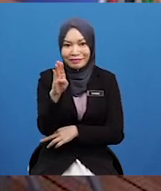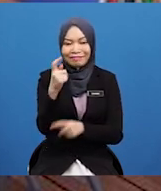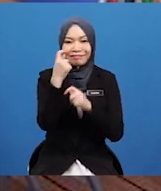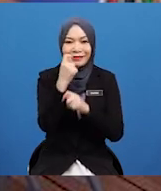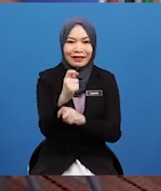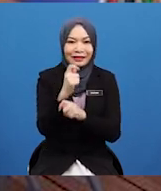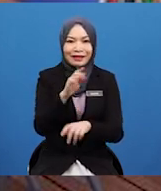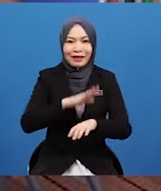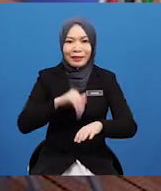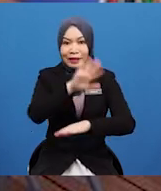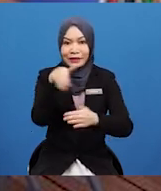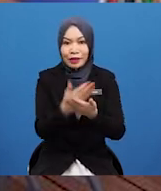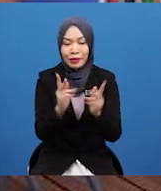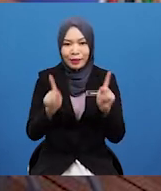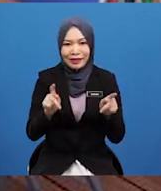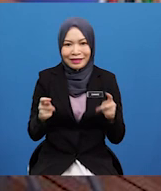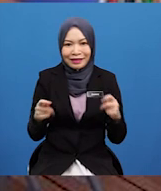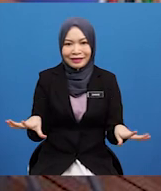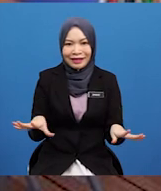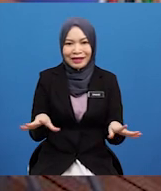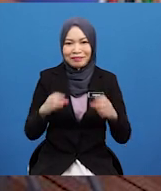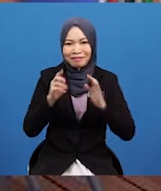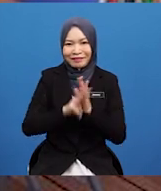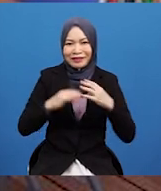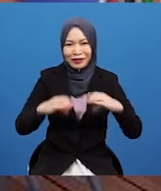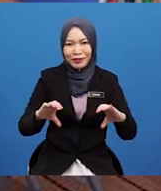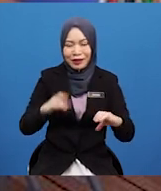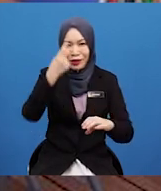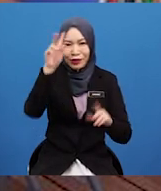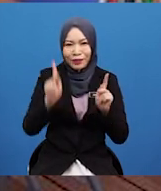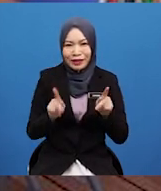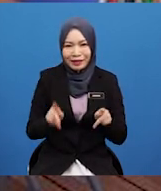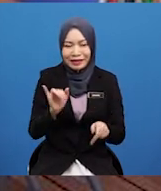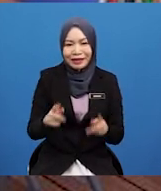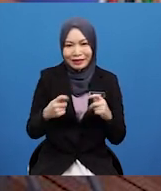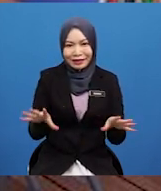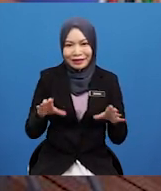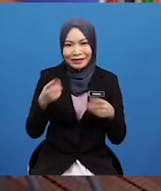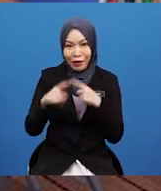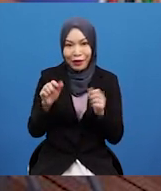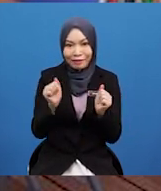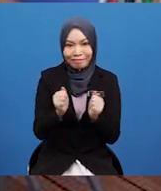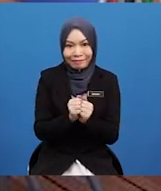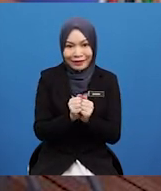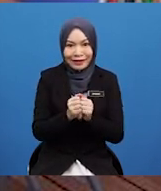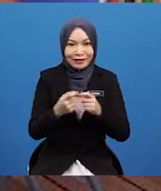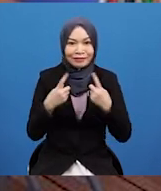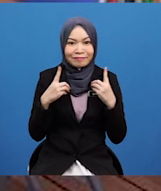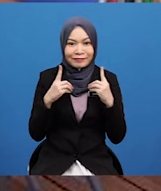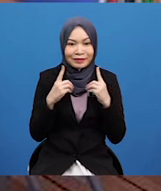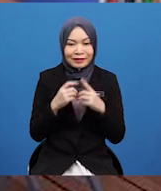kepada semua pelajar kerana telah mencuba. Bagi pelajar yang telah menjawab dengan cemerlang, cikgu